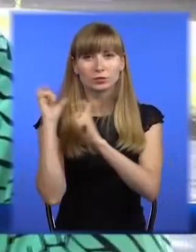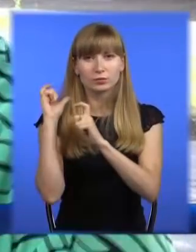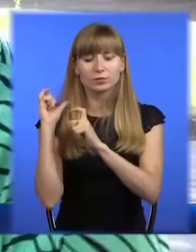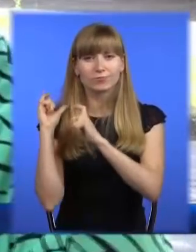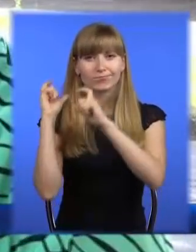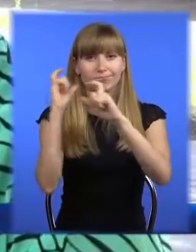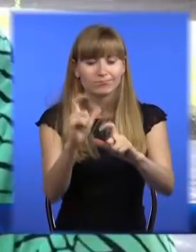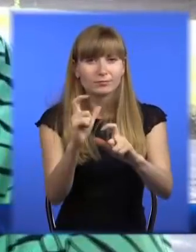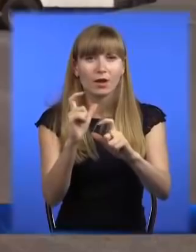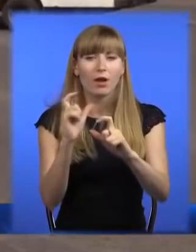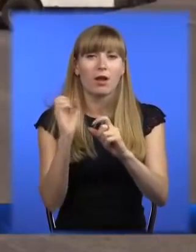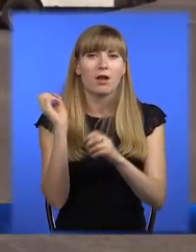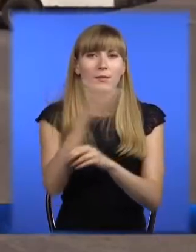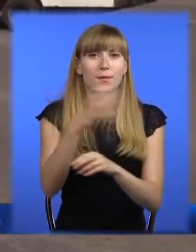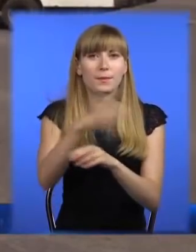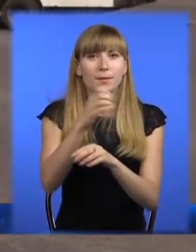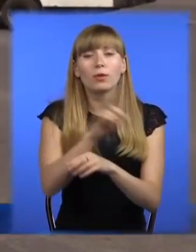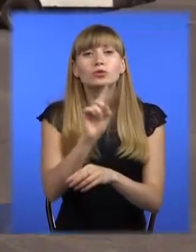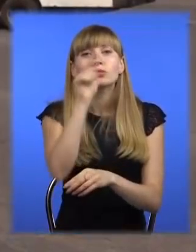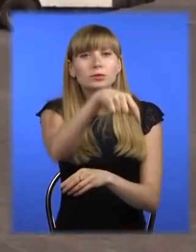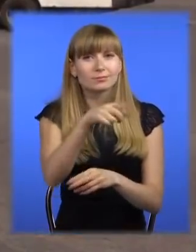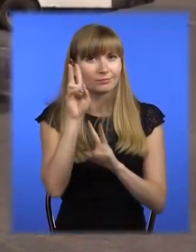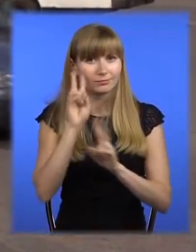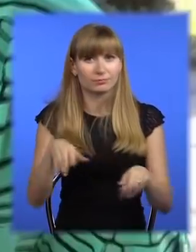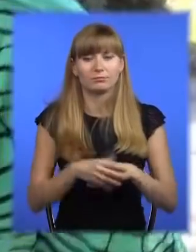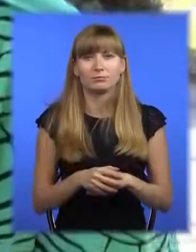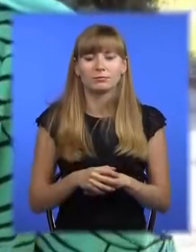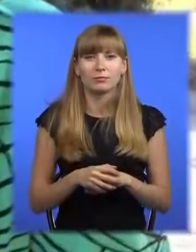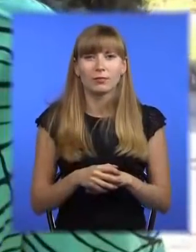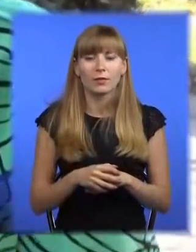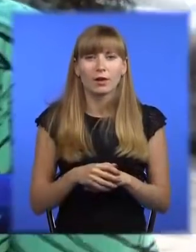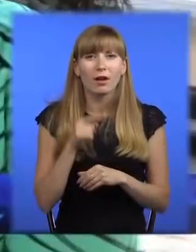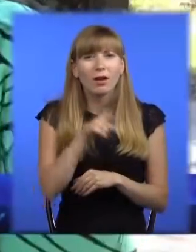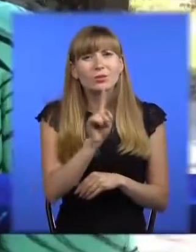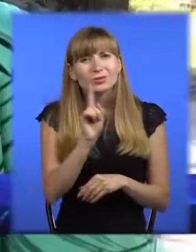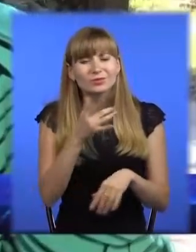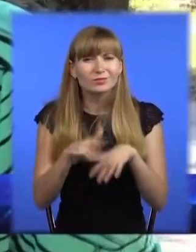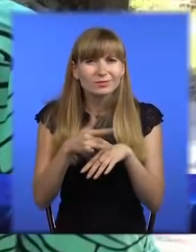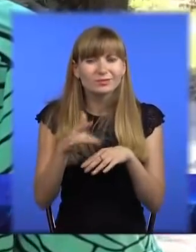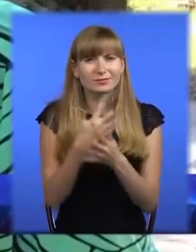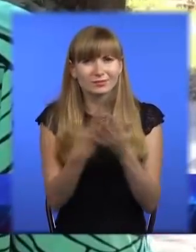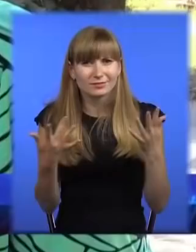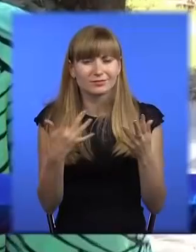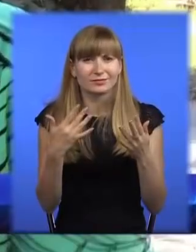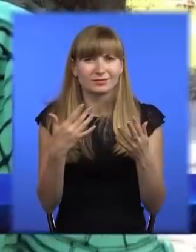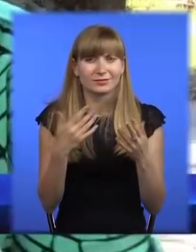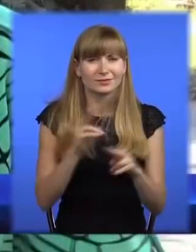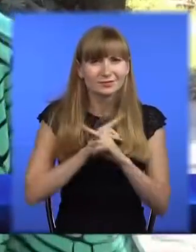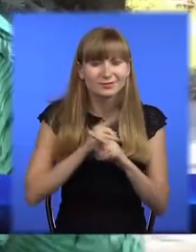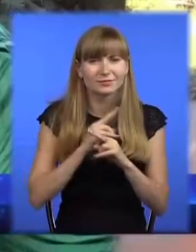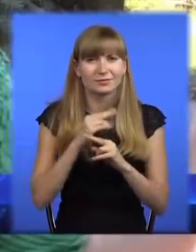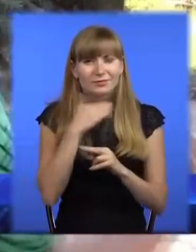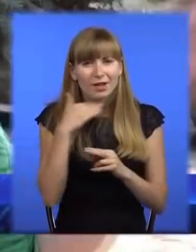як вночі приїздила фура та вивантажувала невідому сировину. Там переробляли відходи, тому що